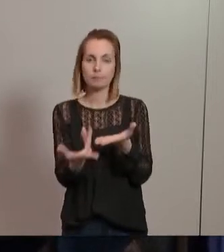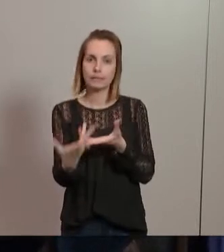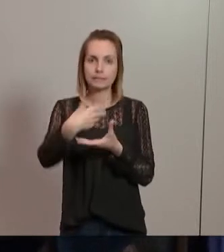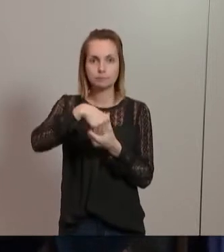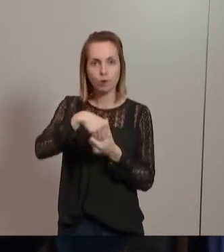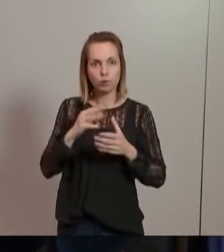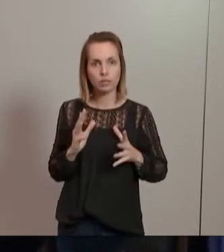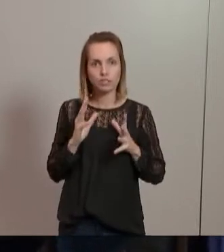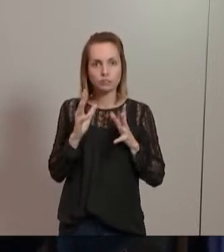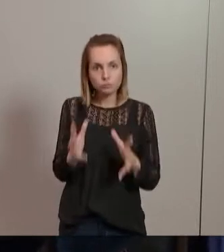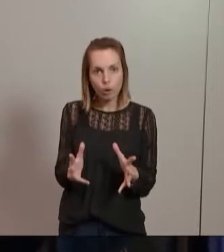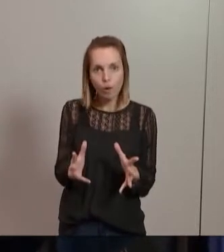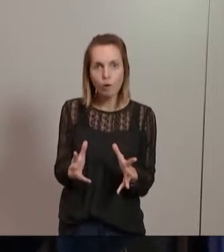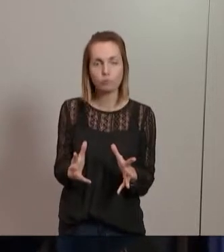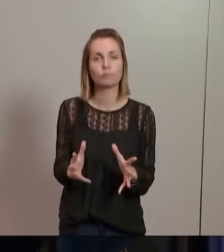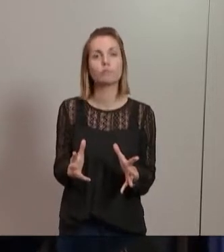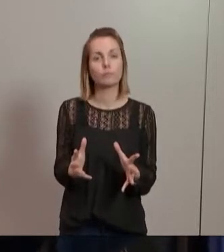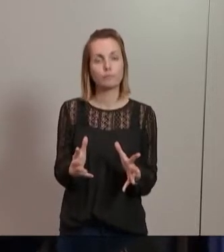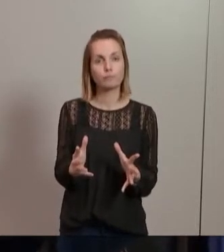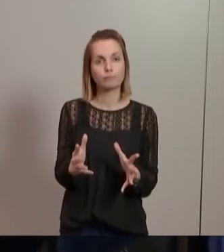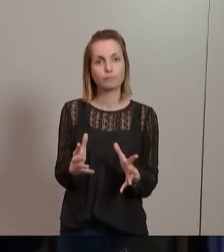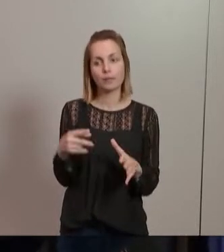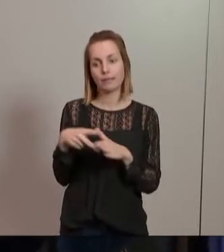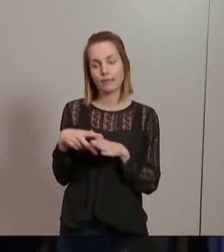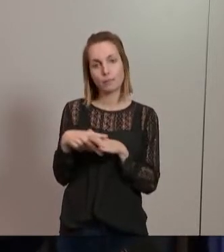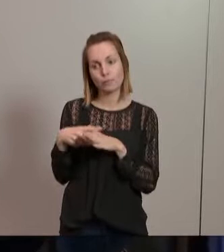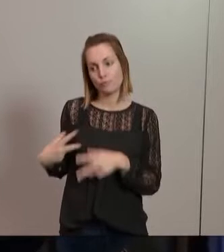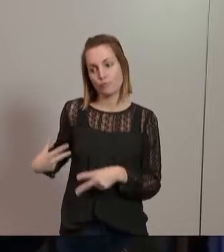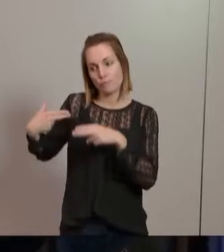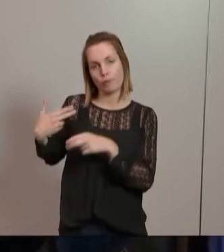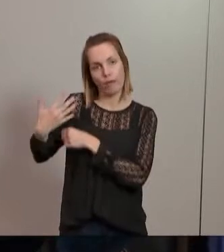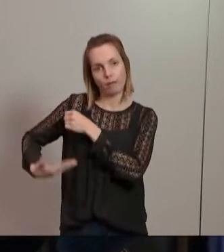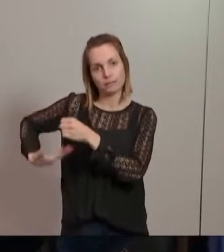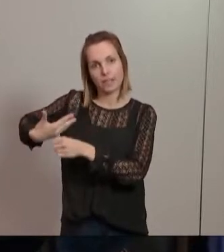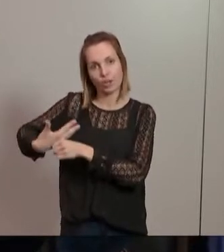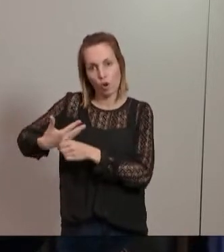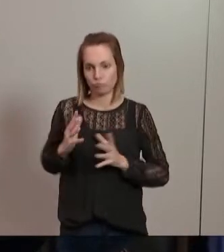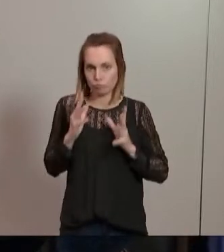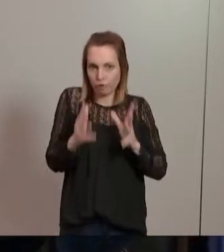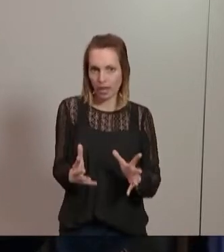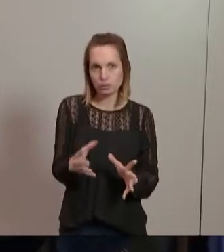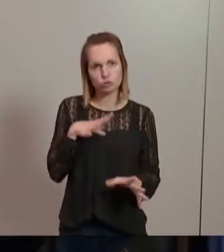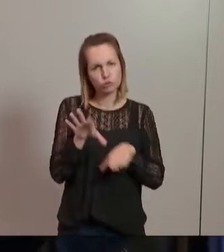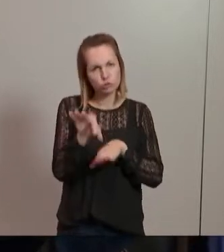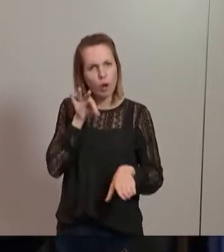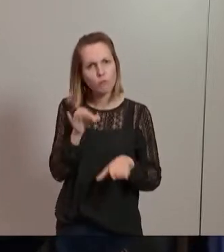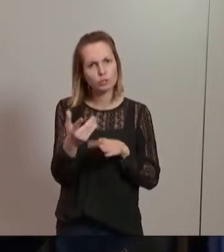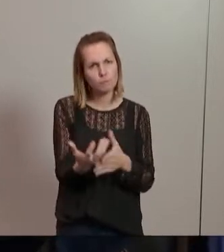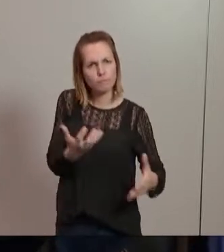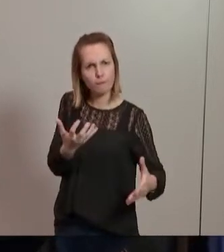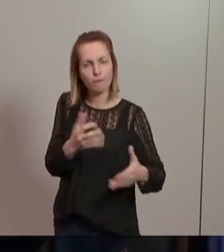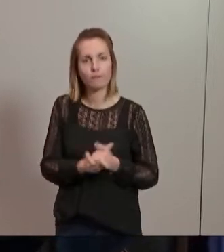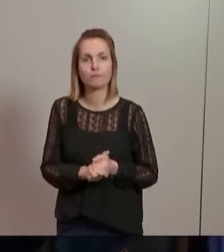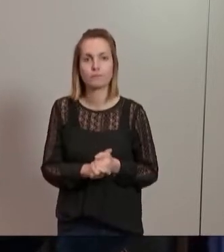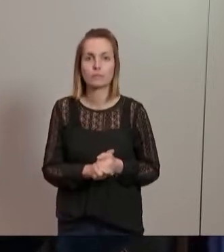de l'engagement pris devant les Roséennes et les Roséens au début de notre mandature et marqué de plusieurs choix.